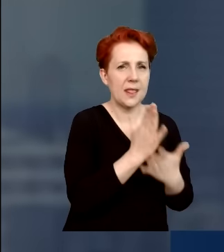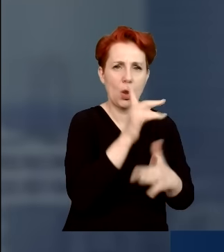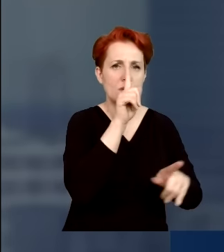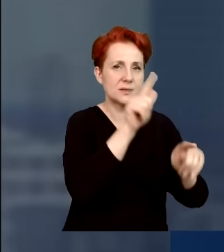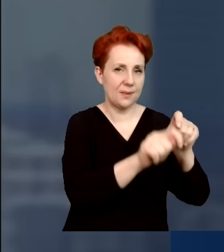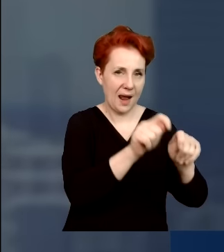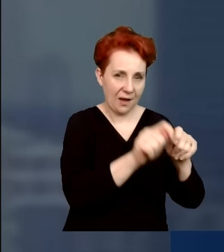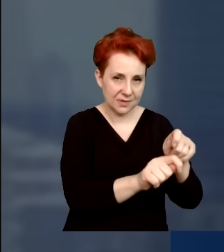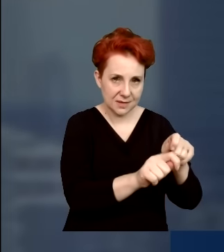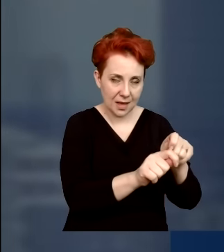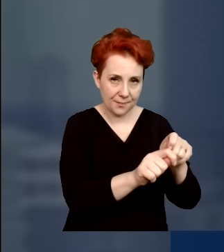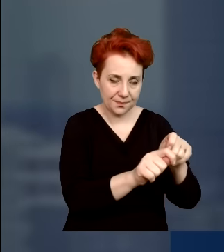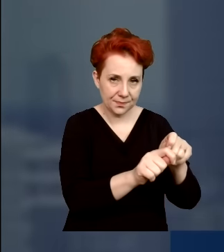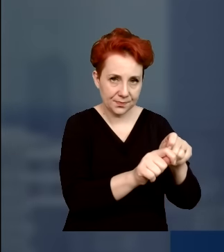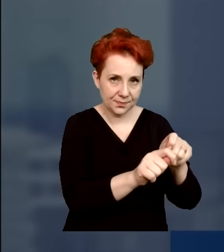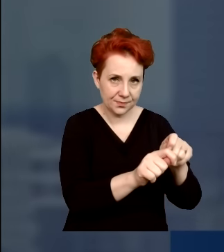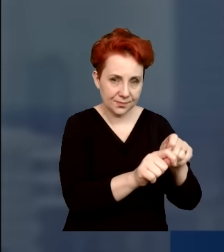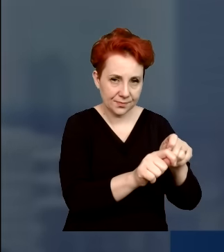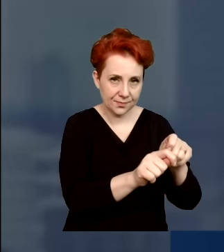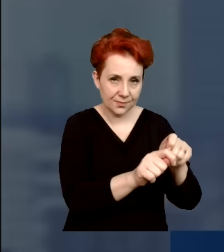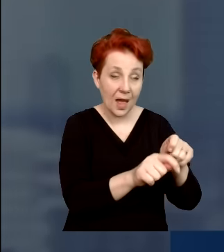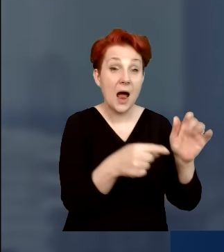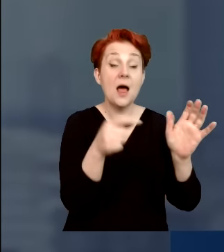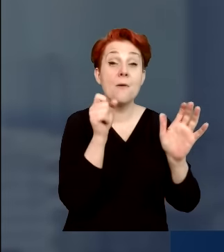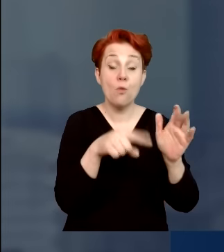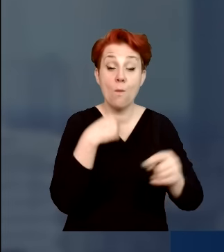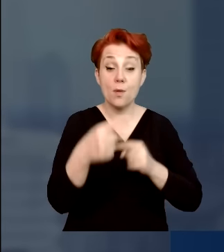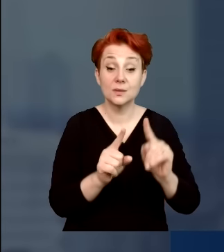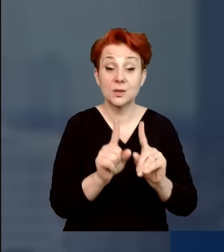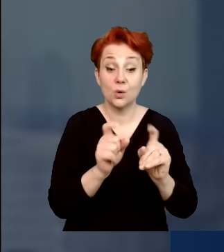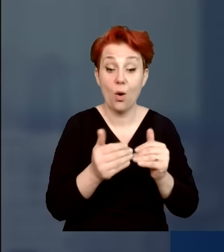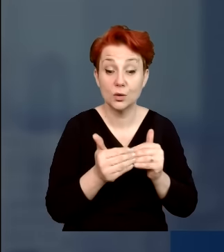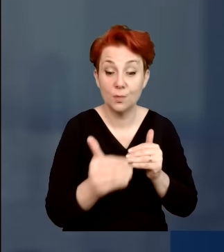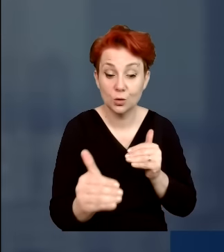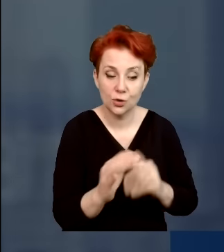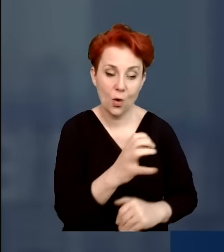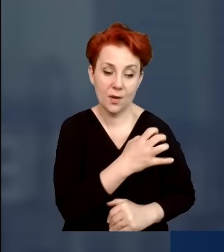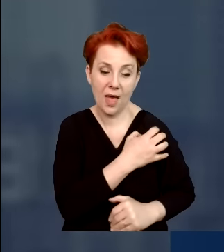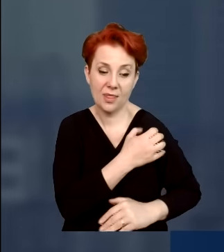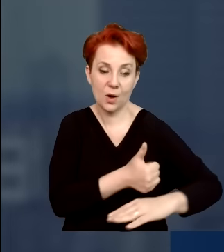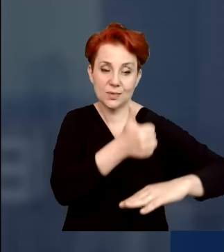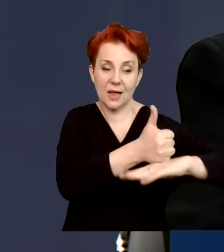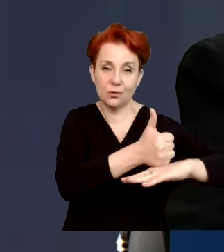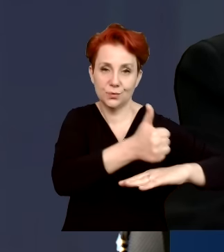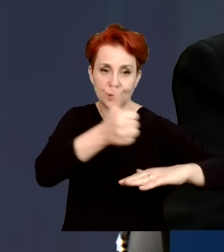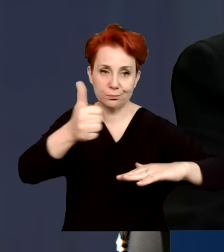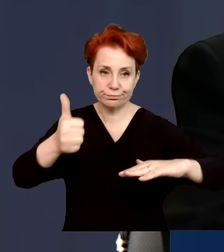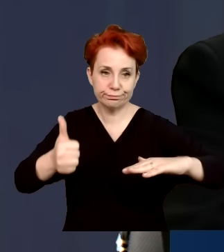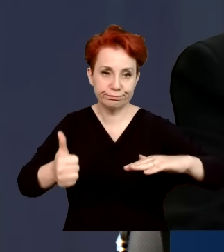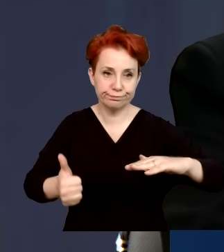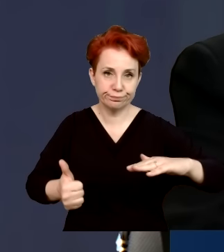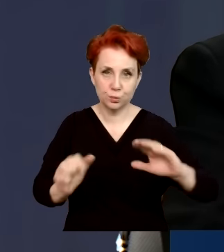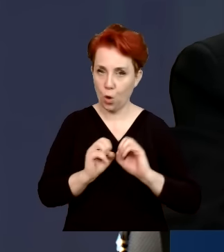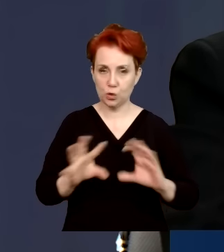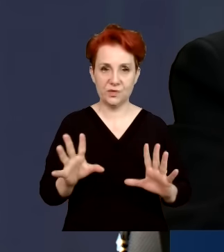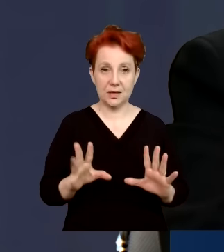ale kiedy jest taka procedura rozpoczęta, no to generał odchodzi ze stanowiska. I to jest oczywiste. Tak, no i nie będzie